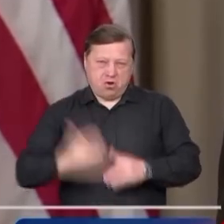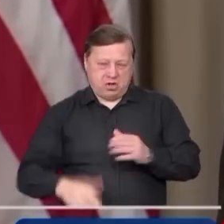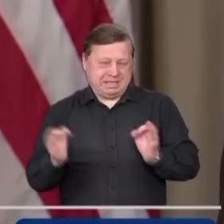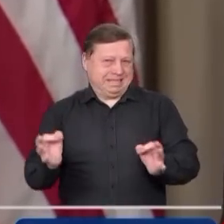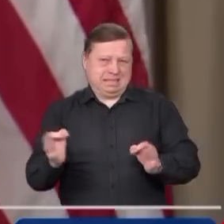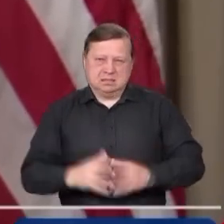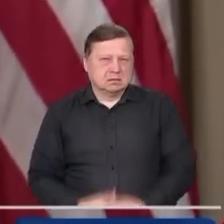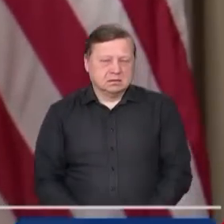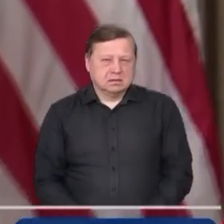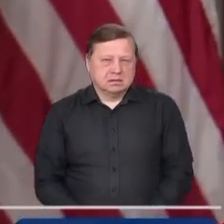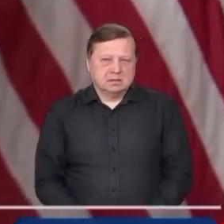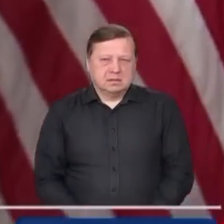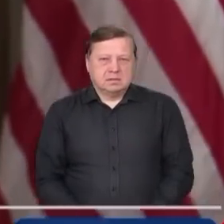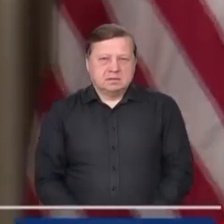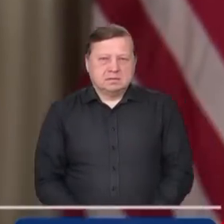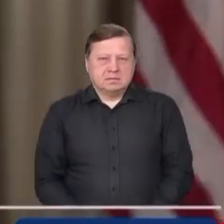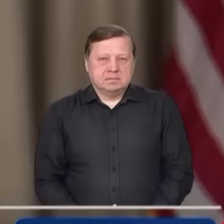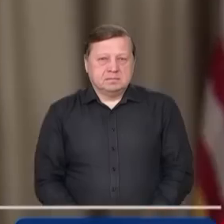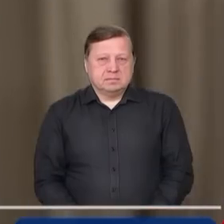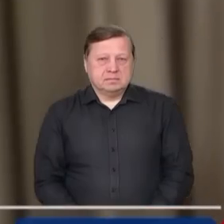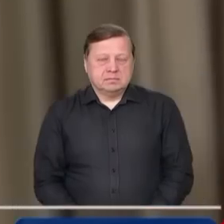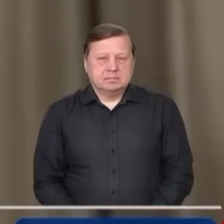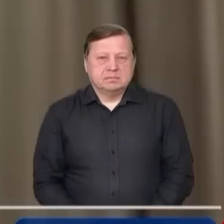dzisiaj. Dziękuję. Kolejne pytanie.